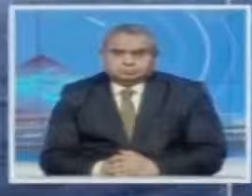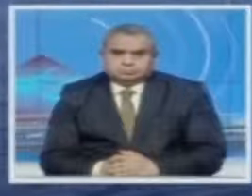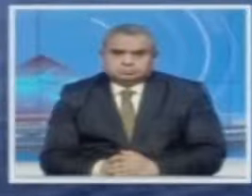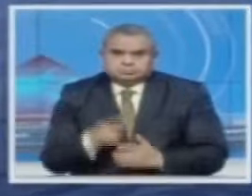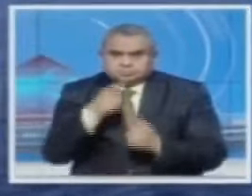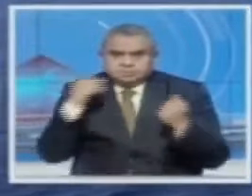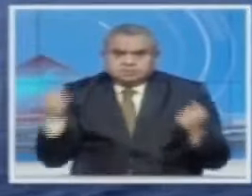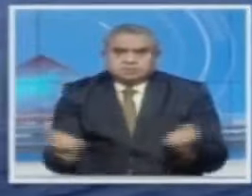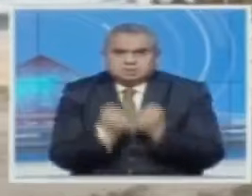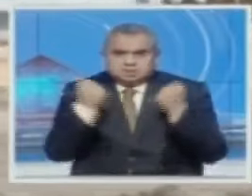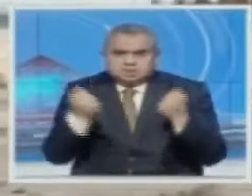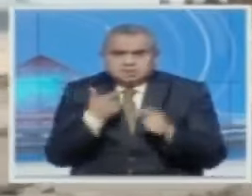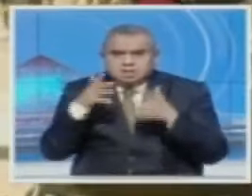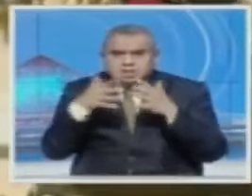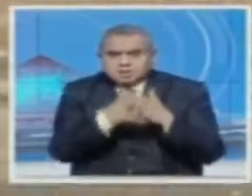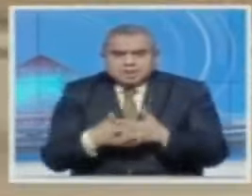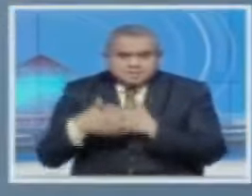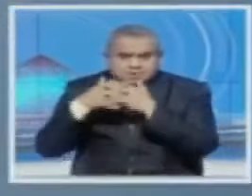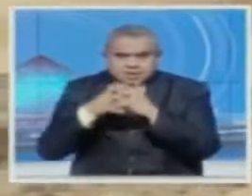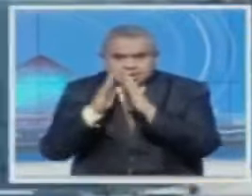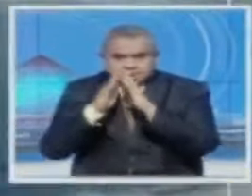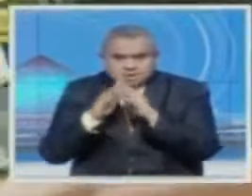التدريب المصري الأمريكي المشترك